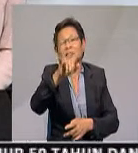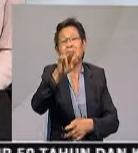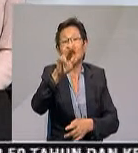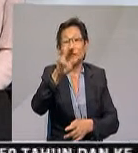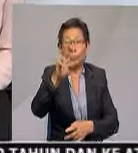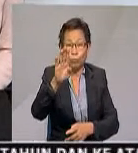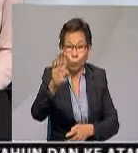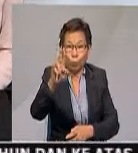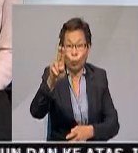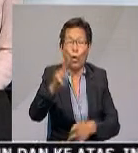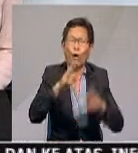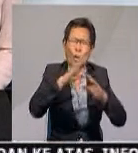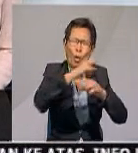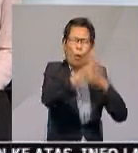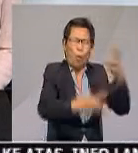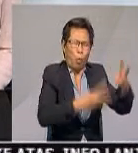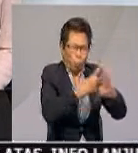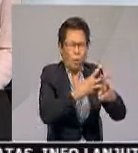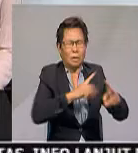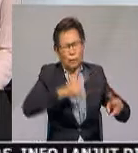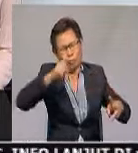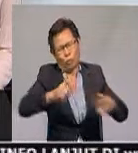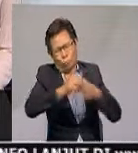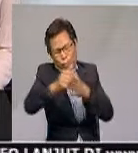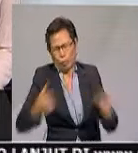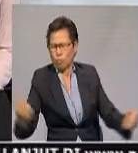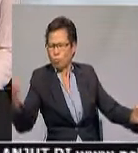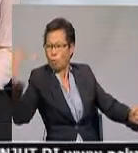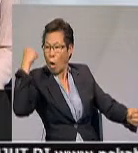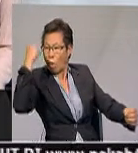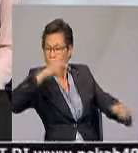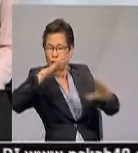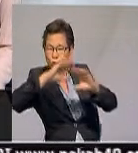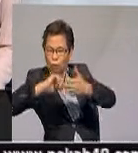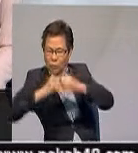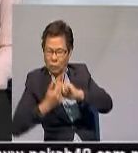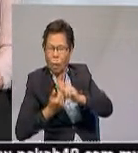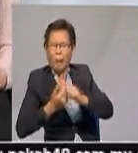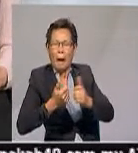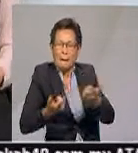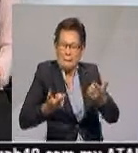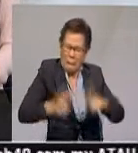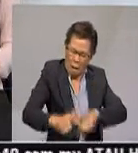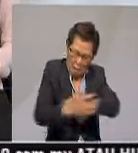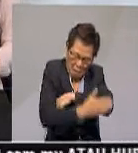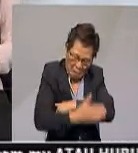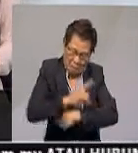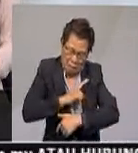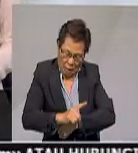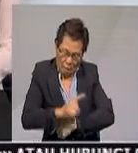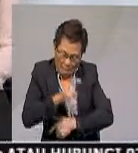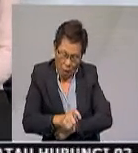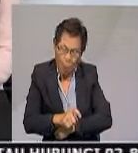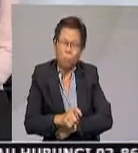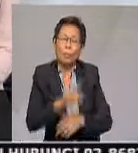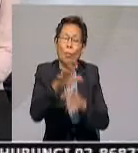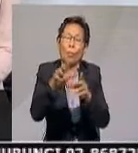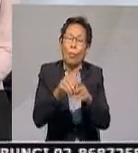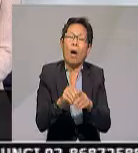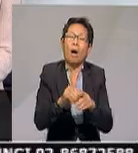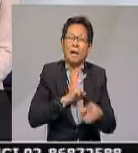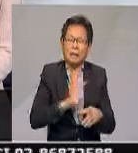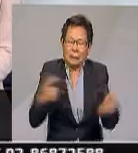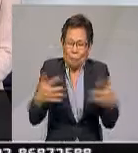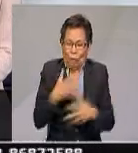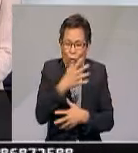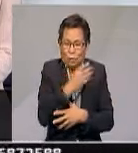berkata dunia Islam sememangnya memerlukan kepimpinan yang kuat untuk menangani isu yang membelenggu negara-negara Islam, termasuk Islamofobia